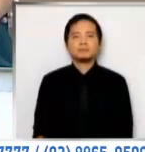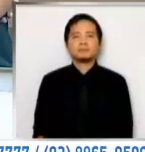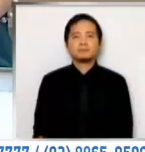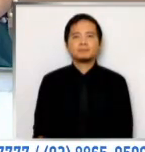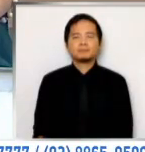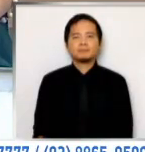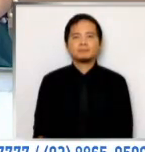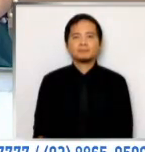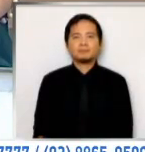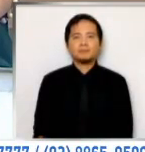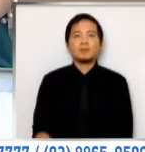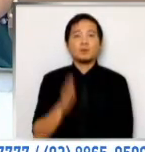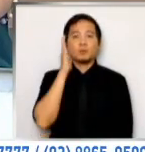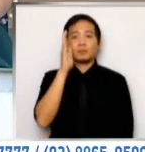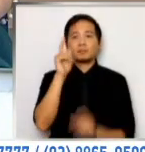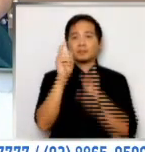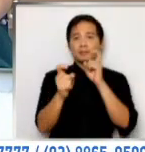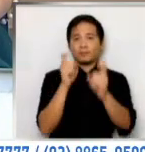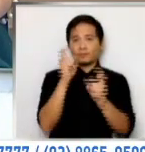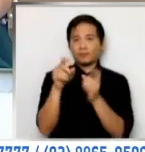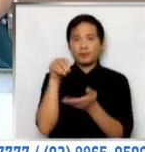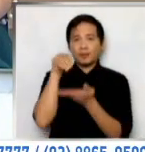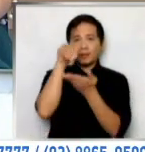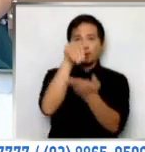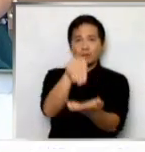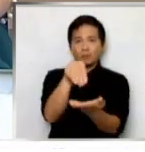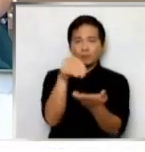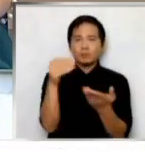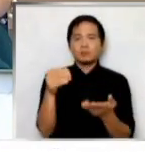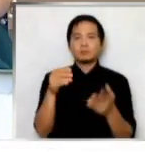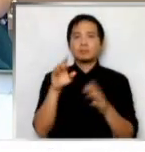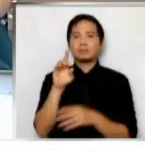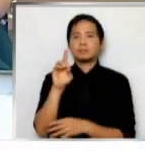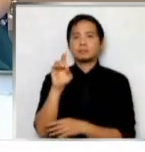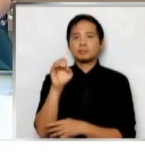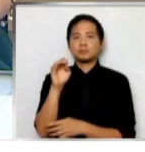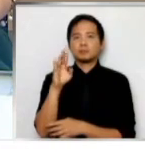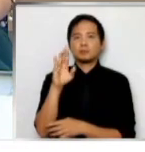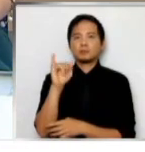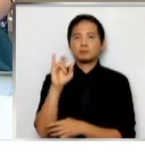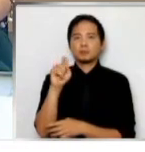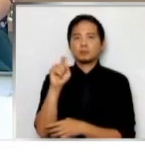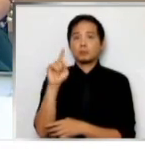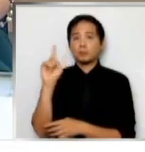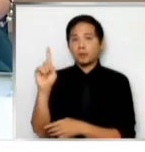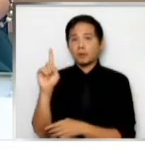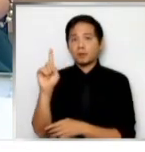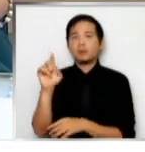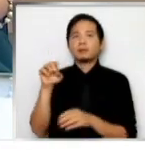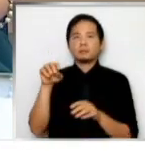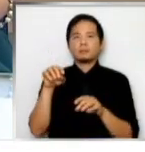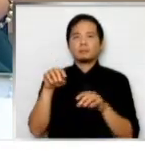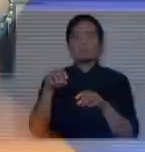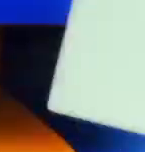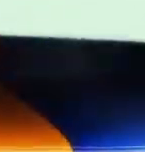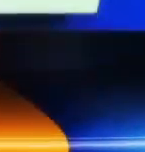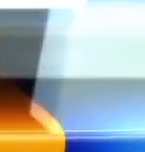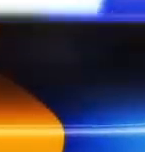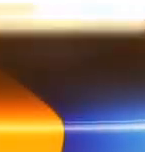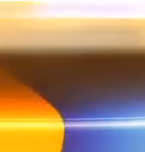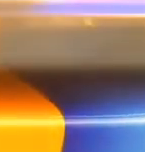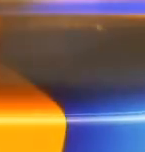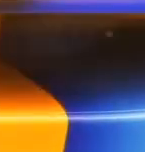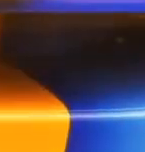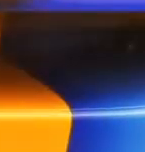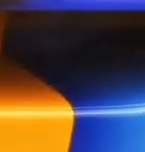Mamimigay na rin ang ayuda para sa mga residente ng District 1 sa Marikina City ngayong araw. At mula sa Marikina, may unang balita si Bam Alegre. Bam?